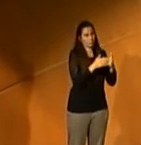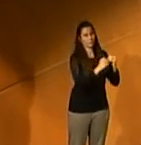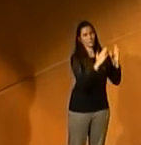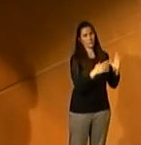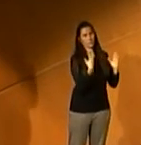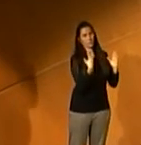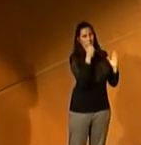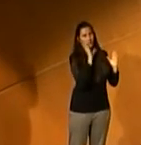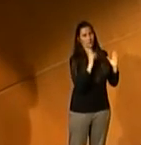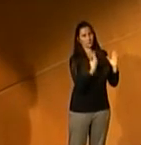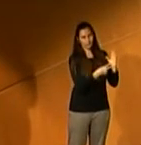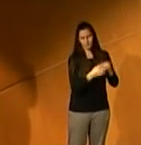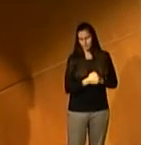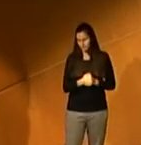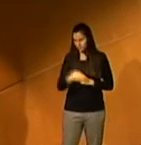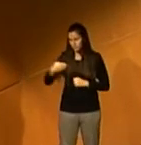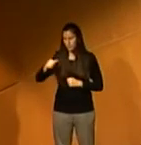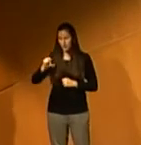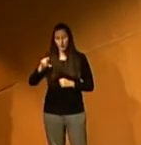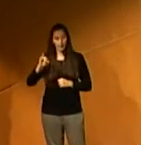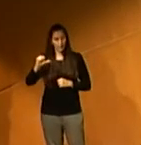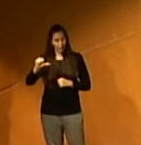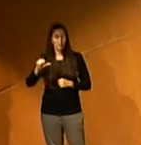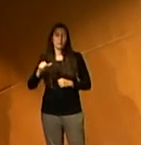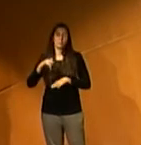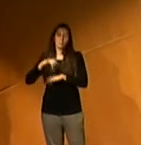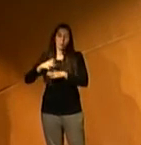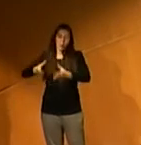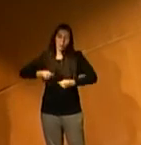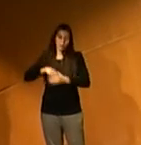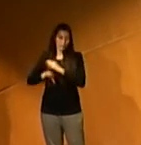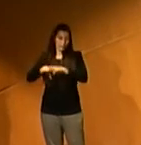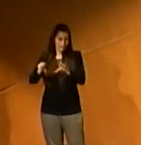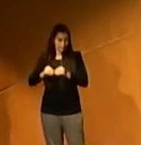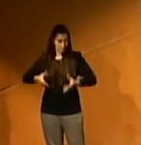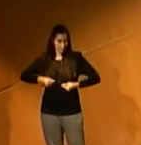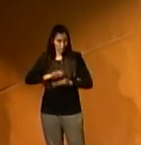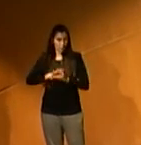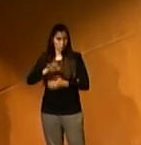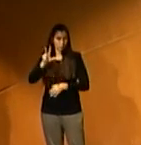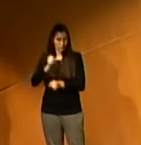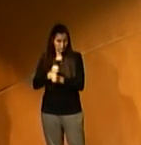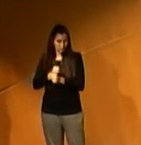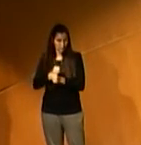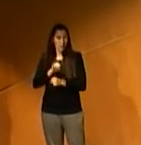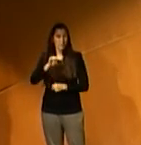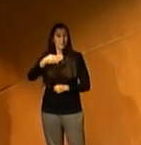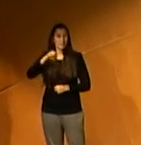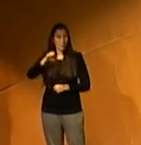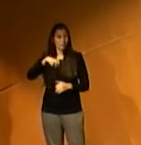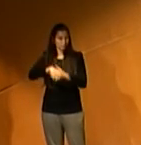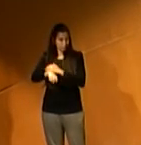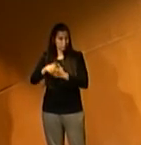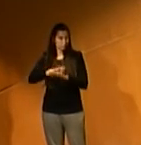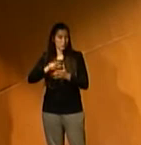Maria. Maria a été accueillie en famille d'accueil à l'âge de 3 ans et a intégré l'IME à l'âge de 8 ans.